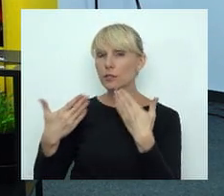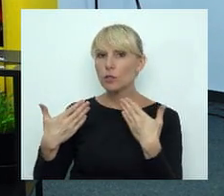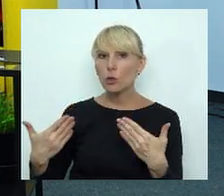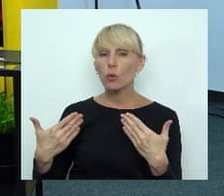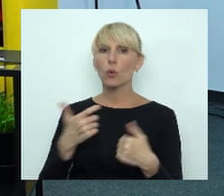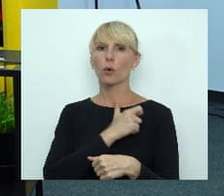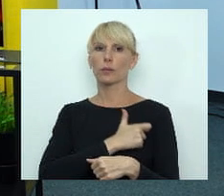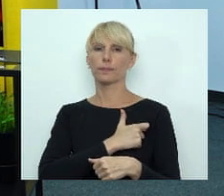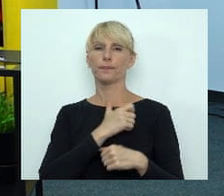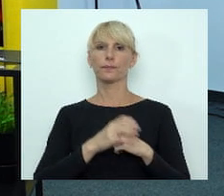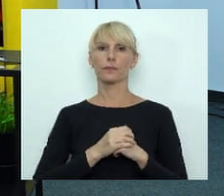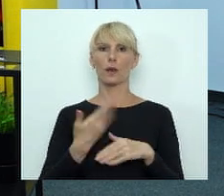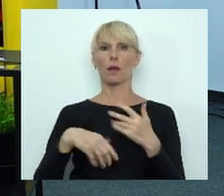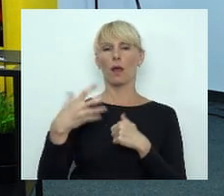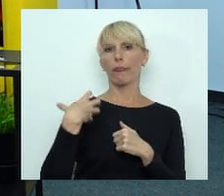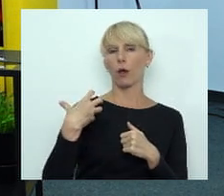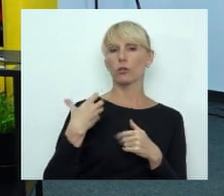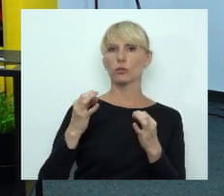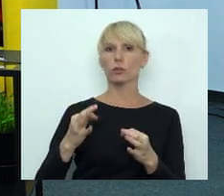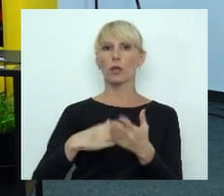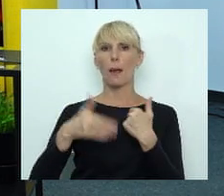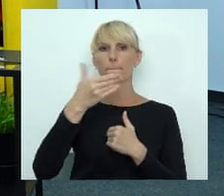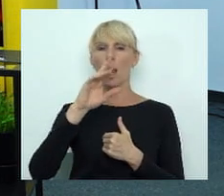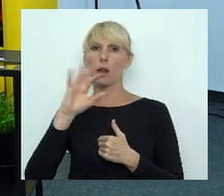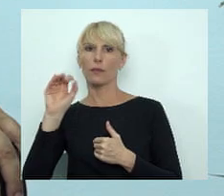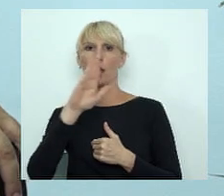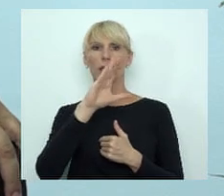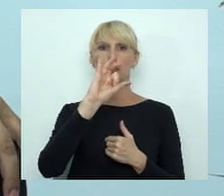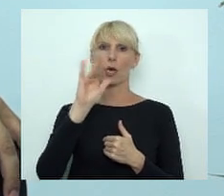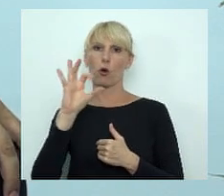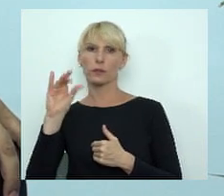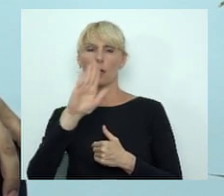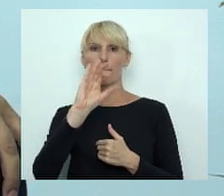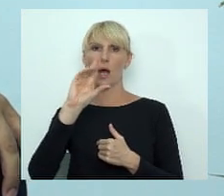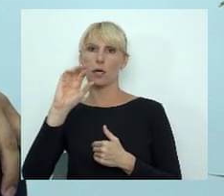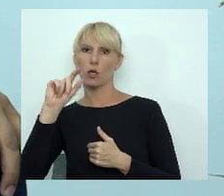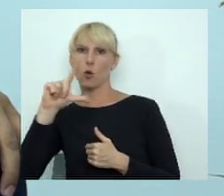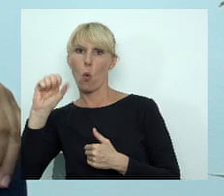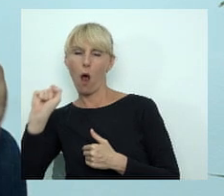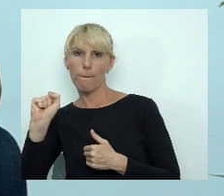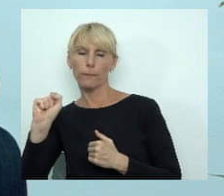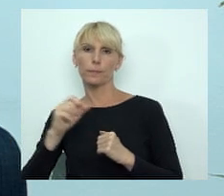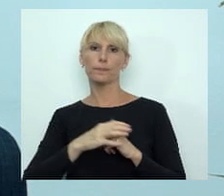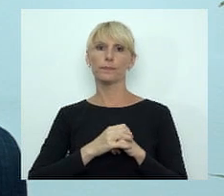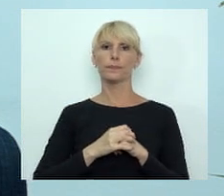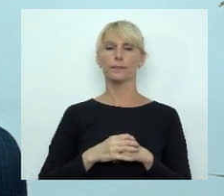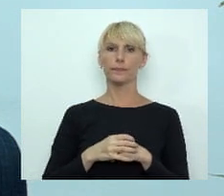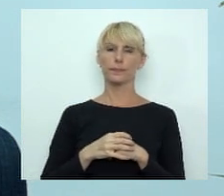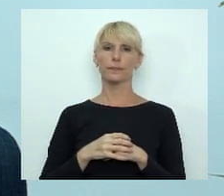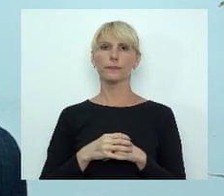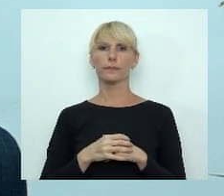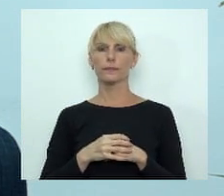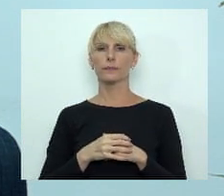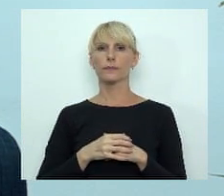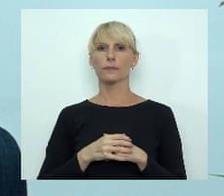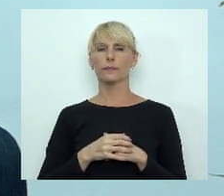w naszym webinarium. Naszym gościem była pani dr Marlena Sakowska-Baryła, radca prawny, partner Sakowska-Baryła, Czaplińska Kancelarii Radców